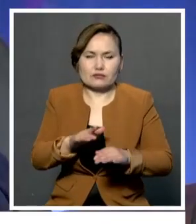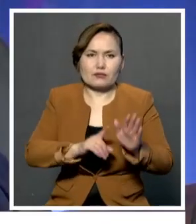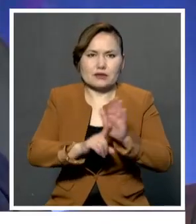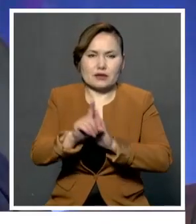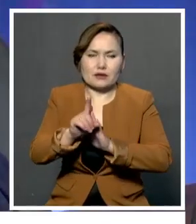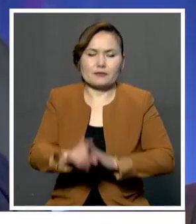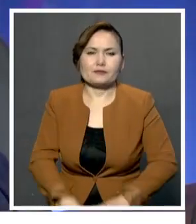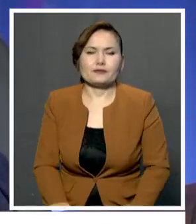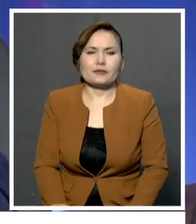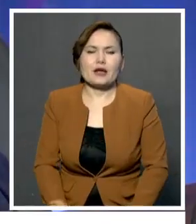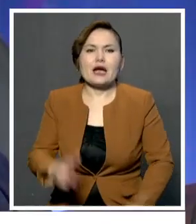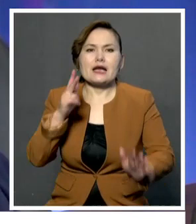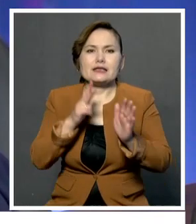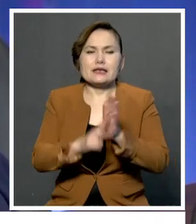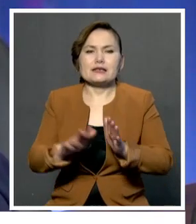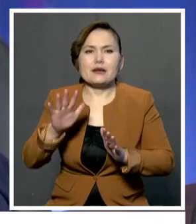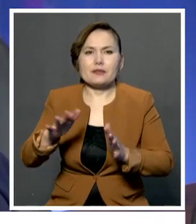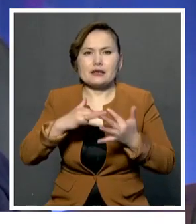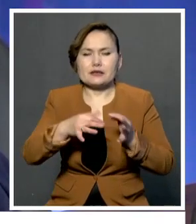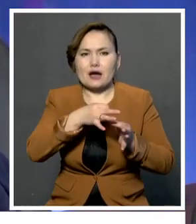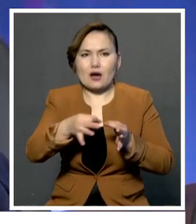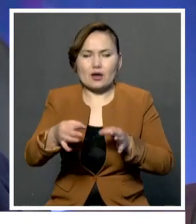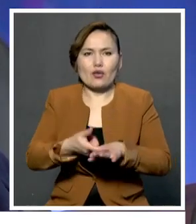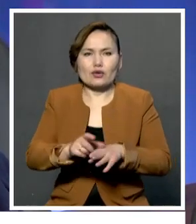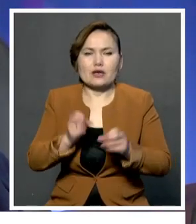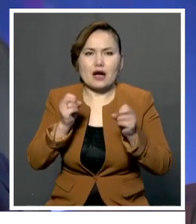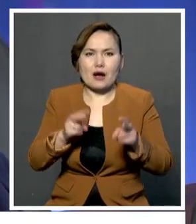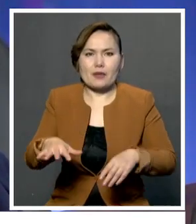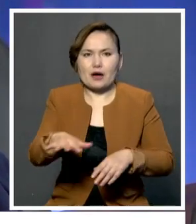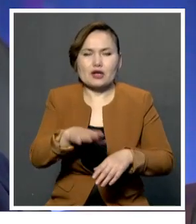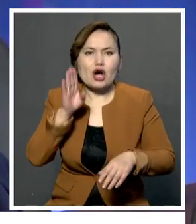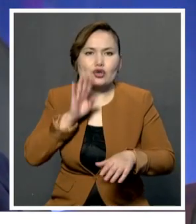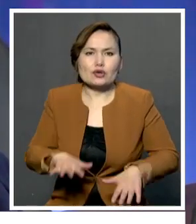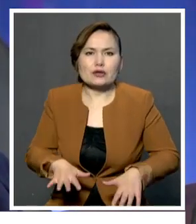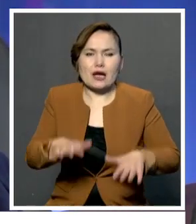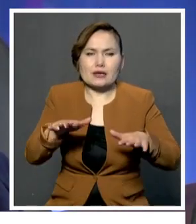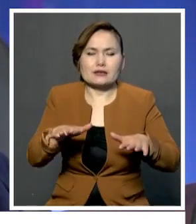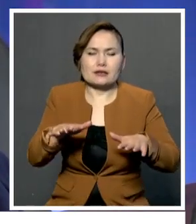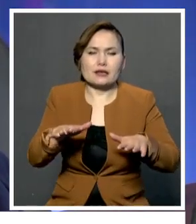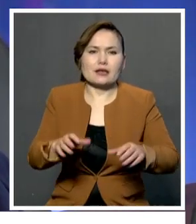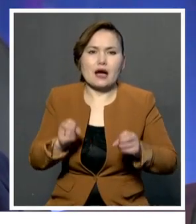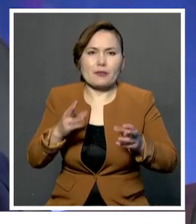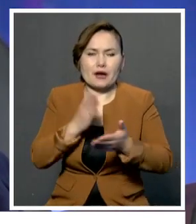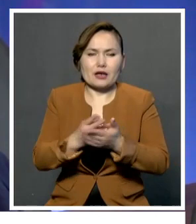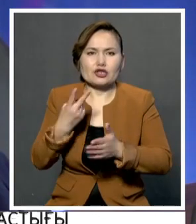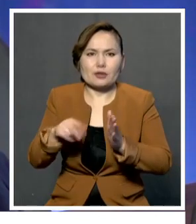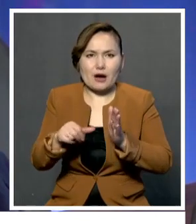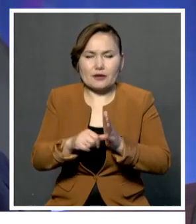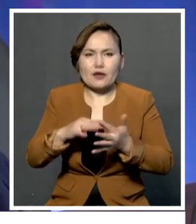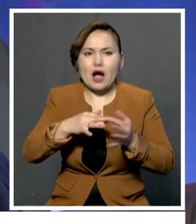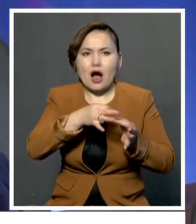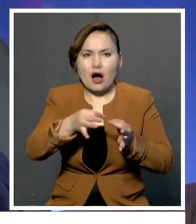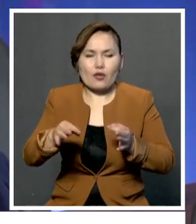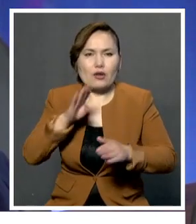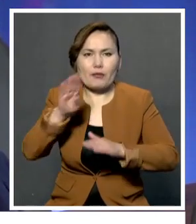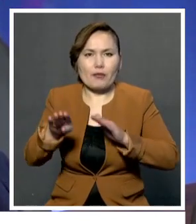Біз 85 ауыл дейміз. 85-тен ең қауіпі бар су тасқын кезінде 26 ауыл шығарып қоямыз. Биыл